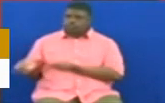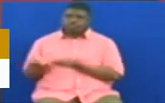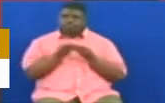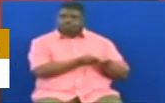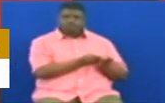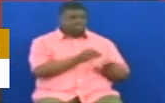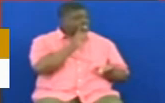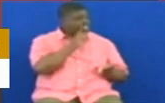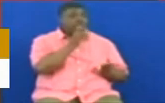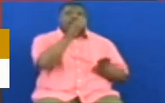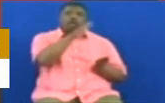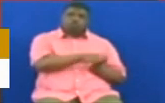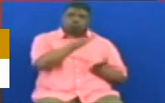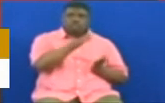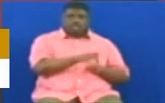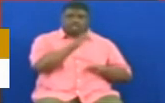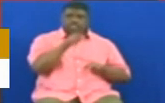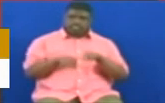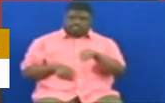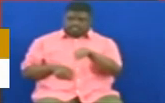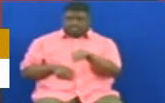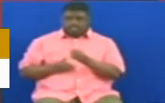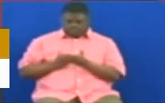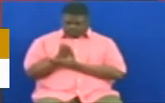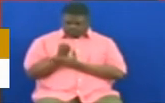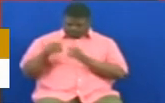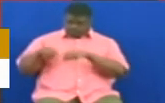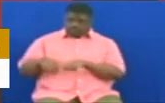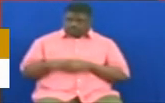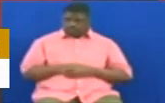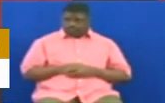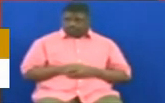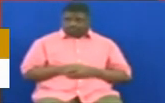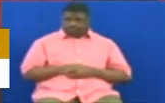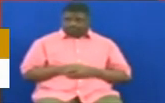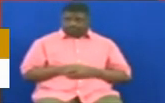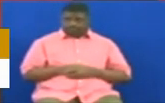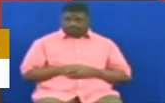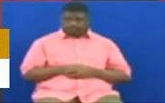lililoguswa na sheria hii tutakayoipitisha leo.